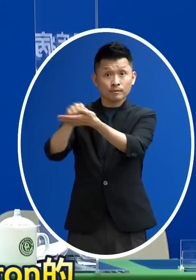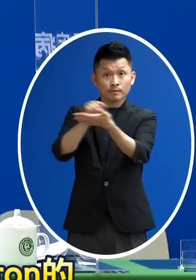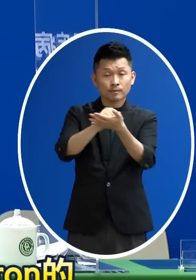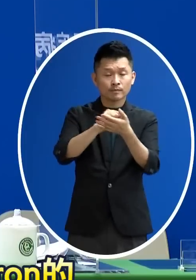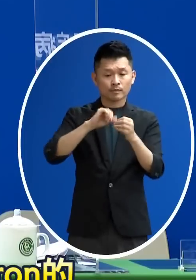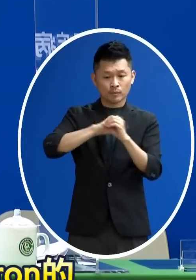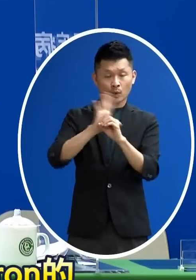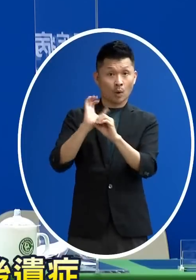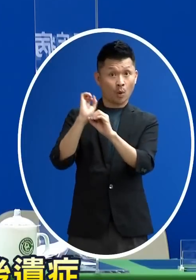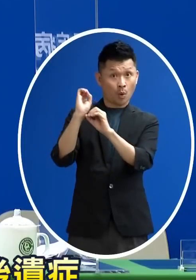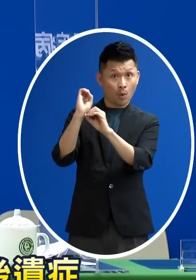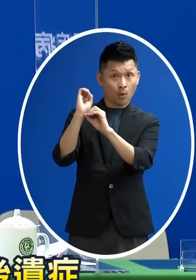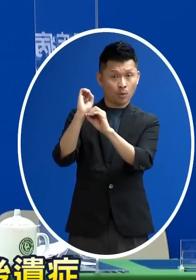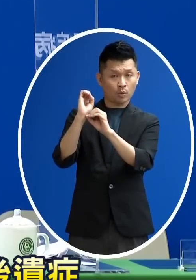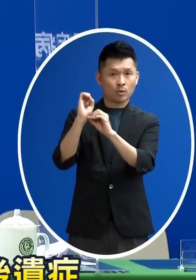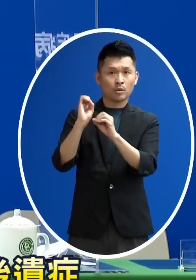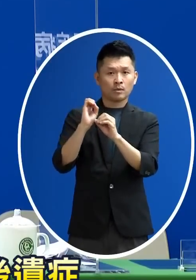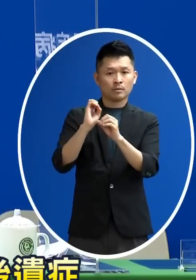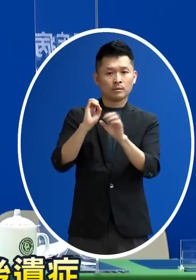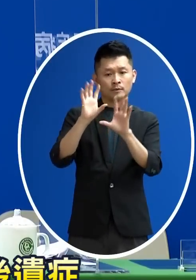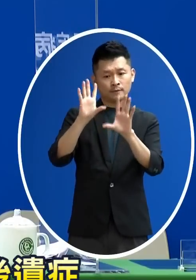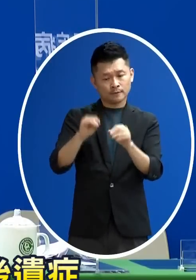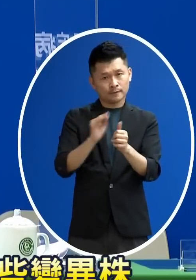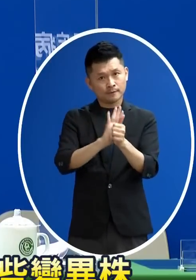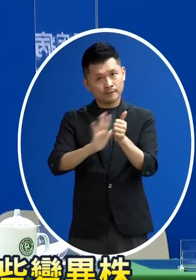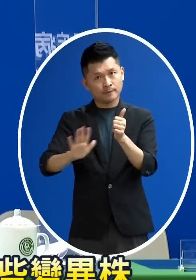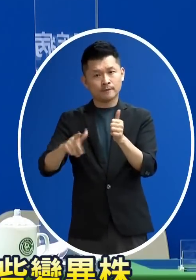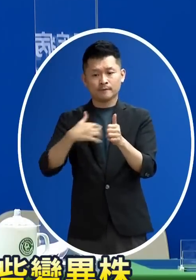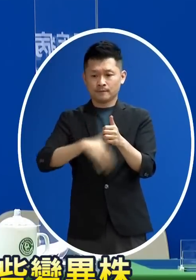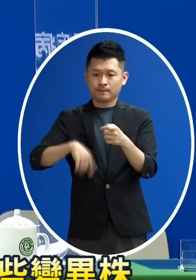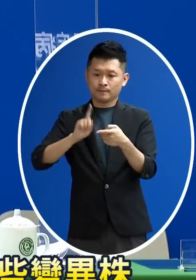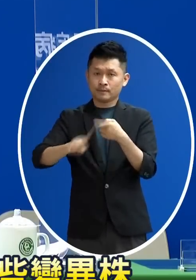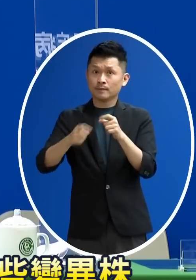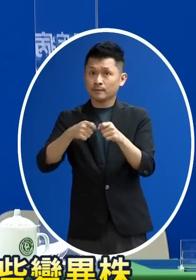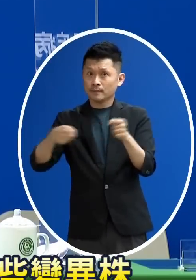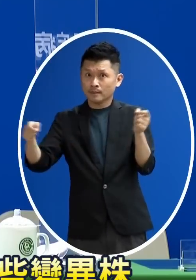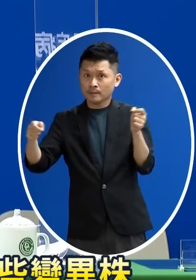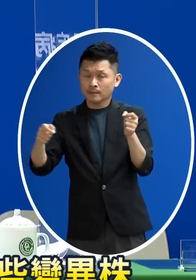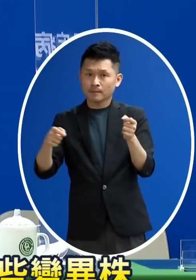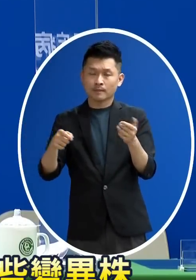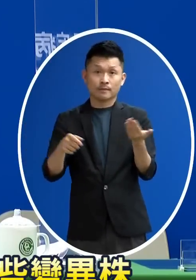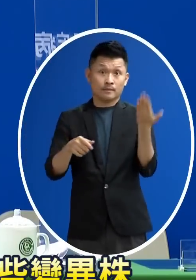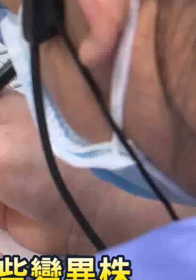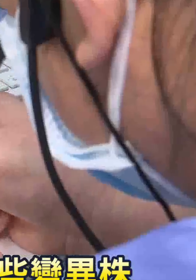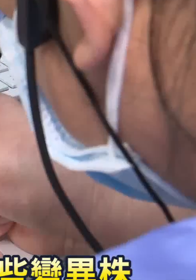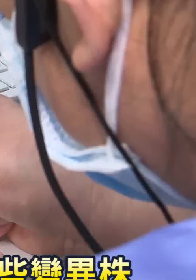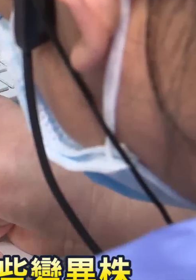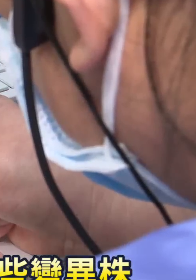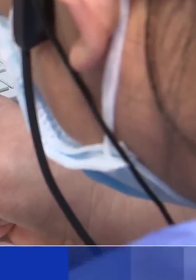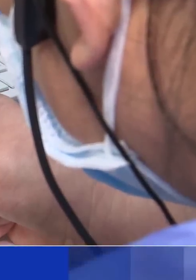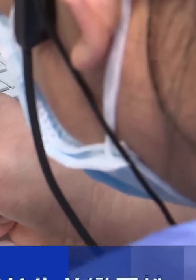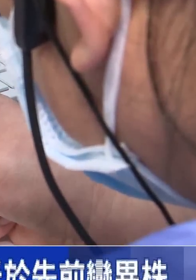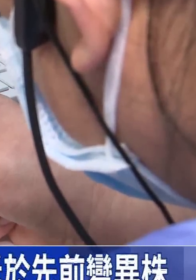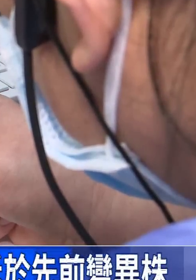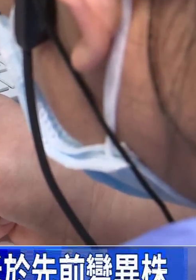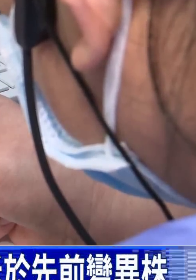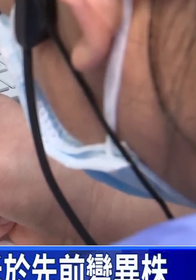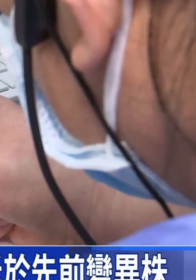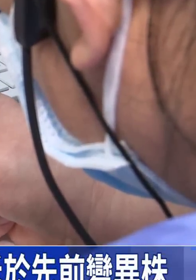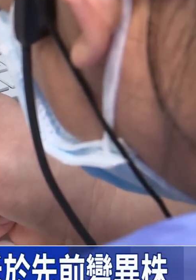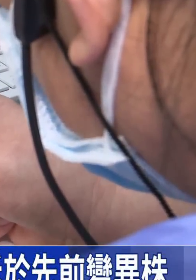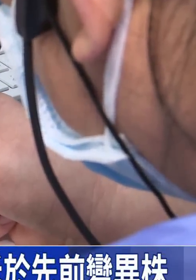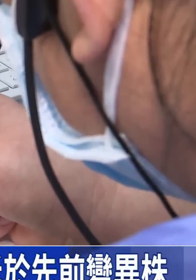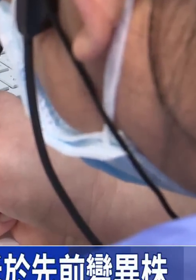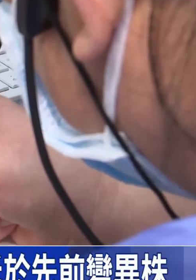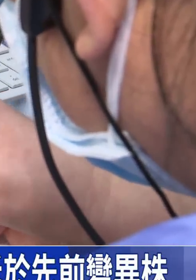说 Omicron 的这个长新冠产生的后遗症应该都是低于先前的一些变异株。 有民众困扰，如果是康复后